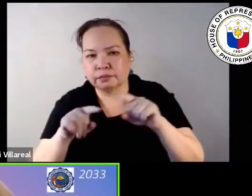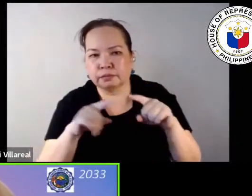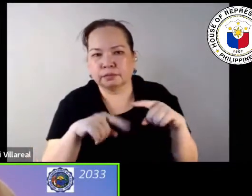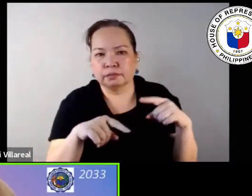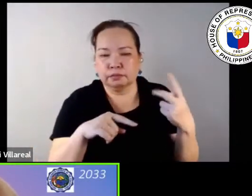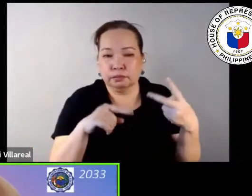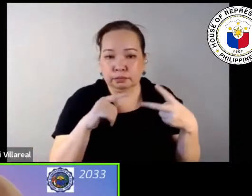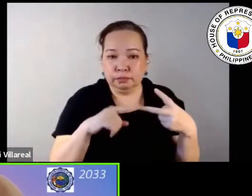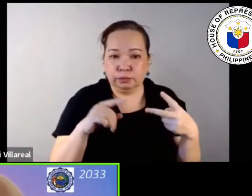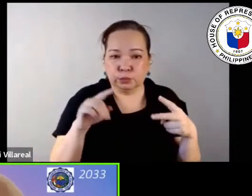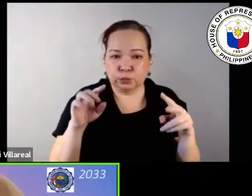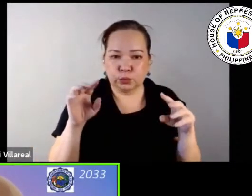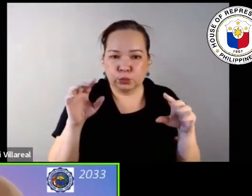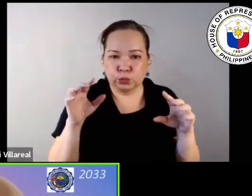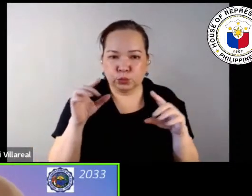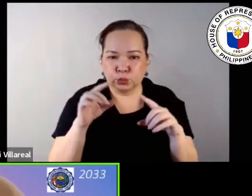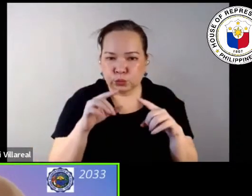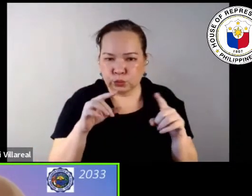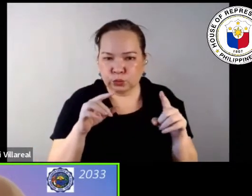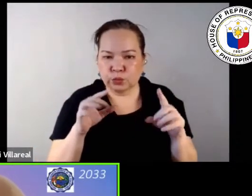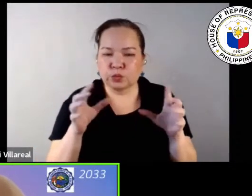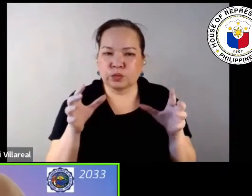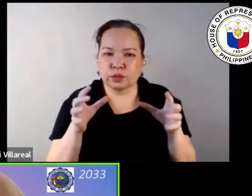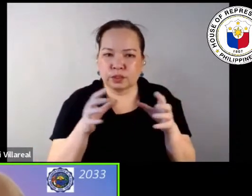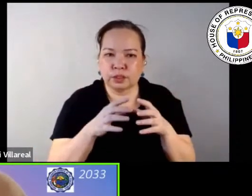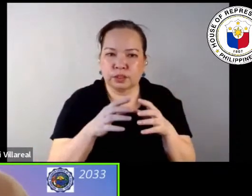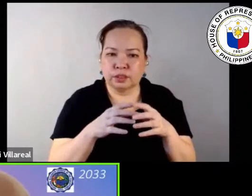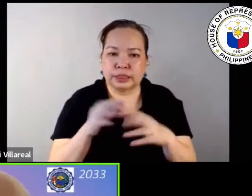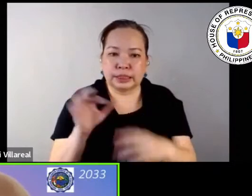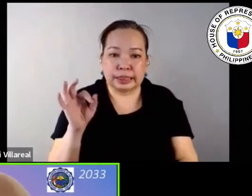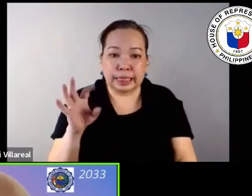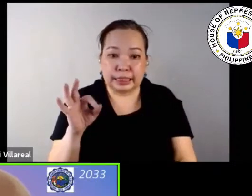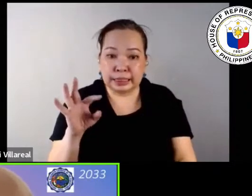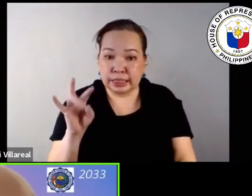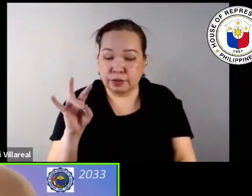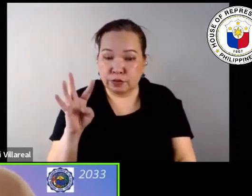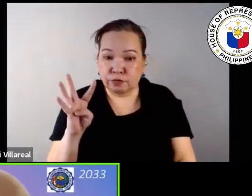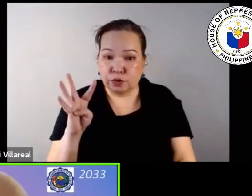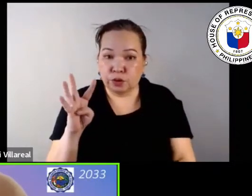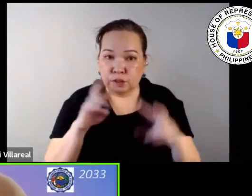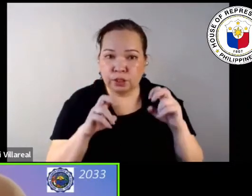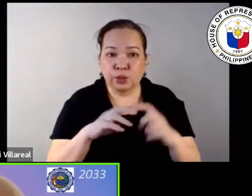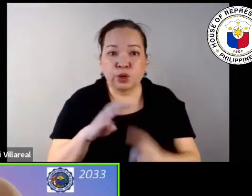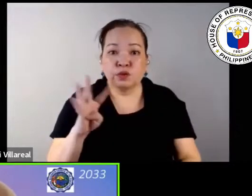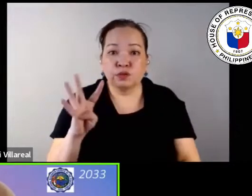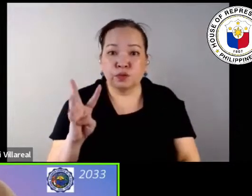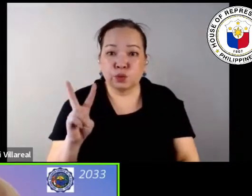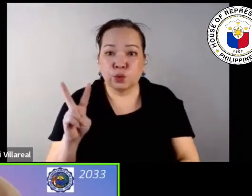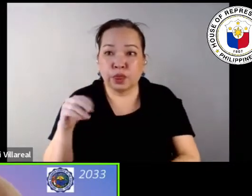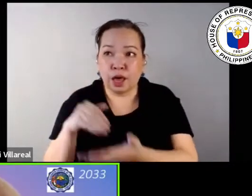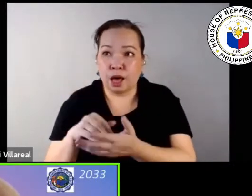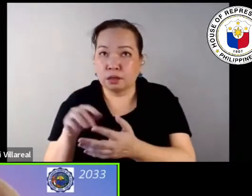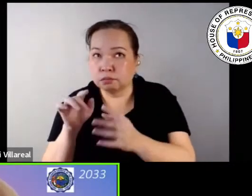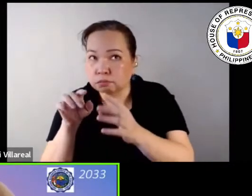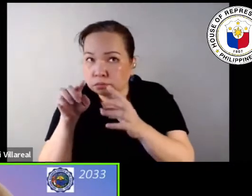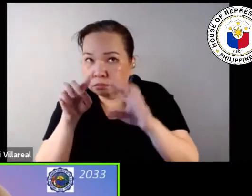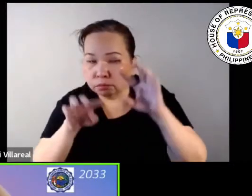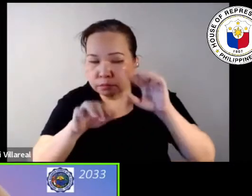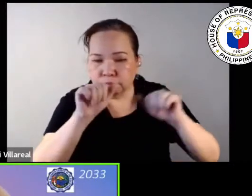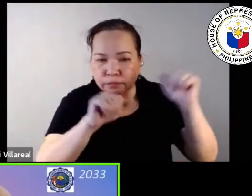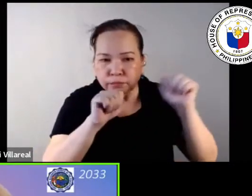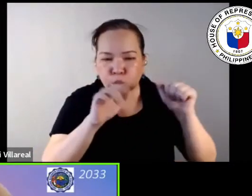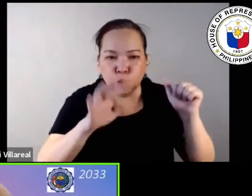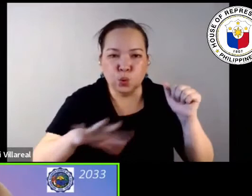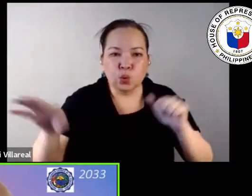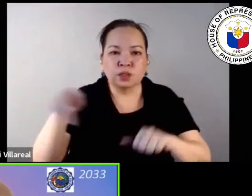Philippines ng Science Education Center ng UP, 1974, 42,000 ang pinag-aralan sa buong bansa rin.